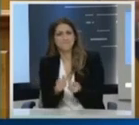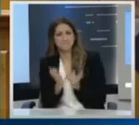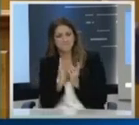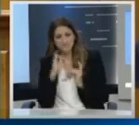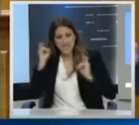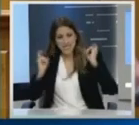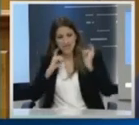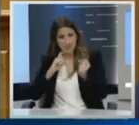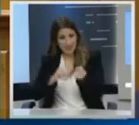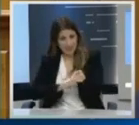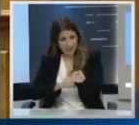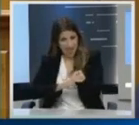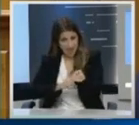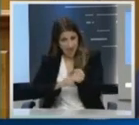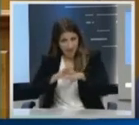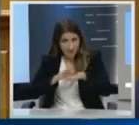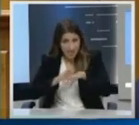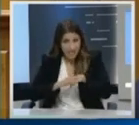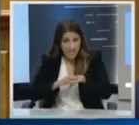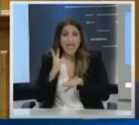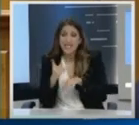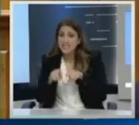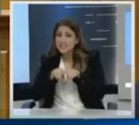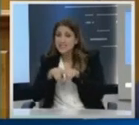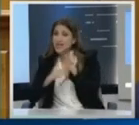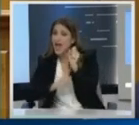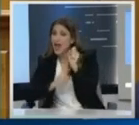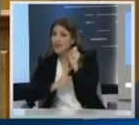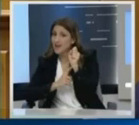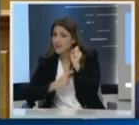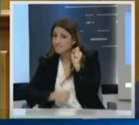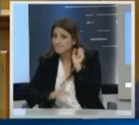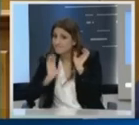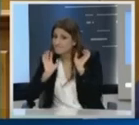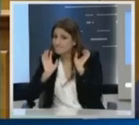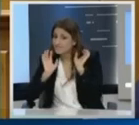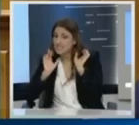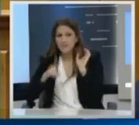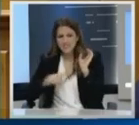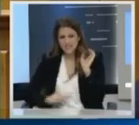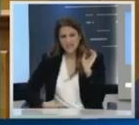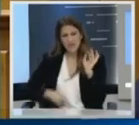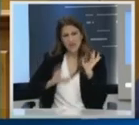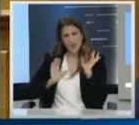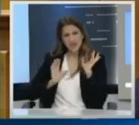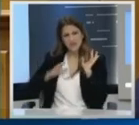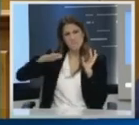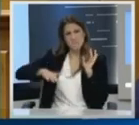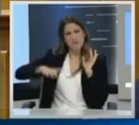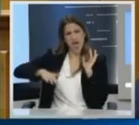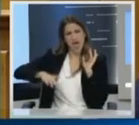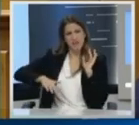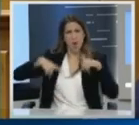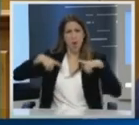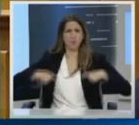Αναρωτιέμαι λοιπόν αν είναι τα νεύρα σας ή αν είναι στοιχεία του χαρακτήρα σας. Να συμπεριφέρεστε ως κακομαθημένο κολεγιόπεδο